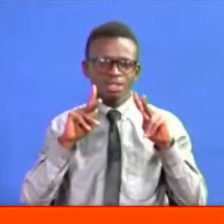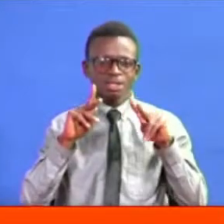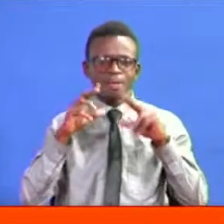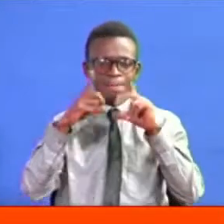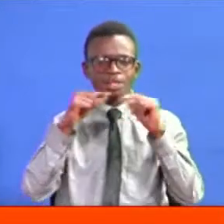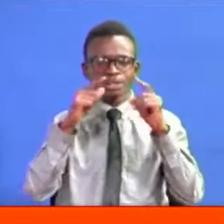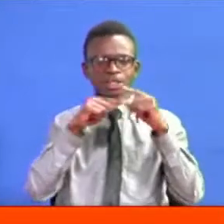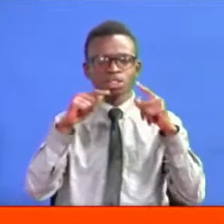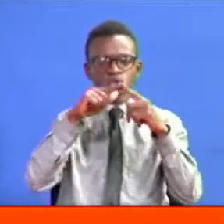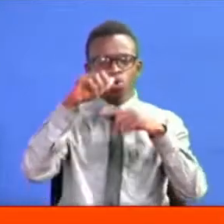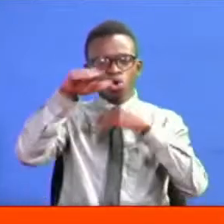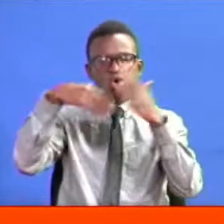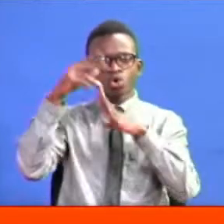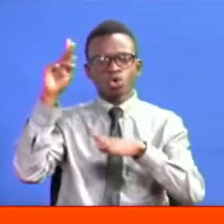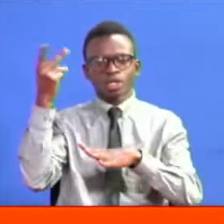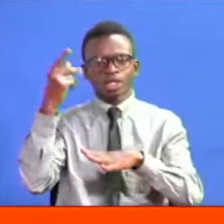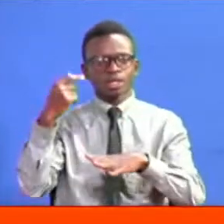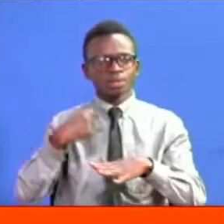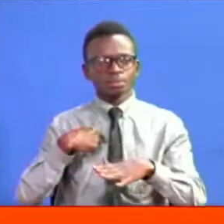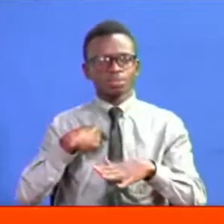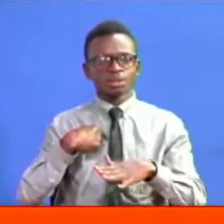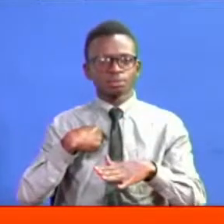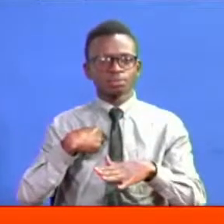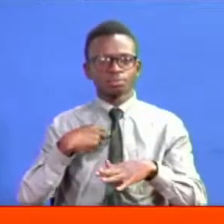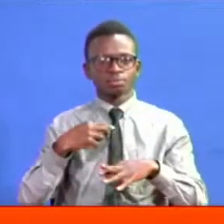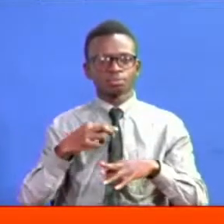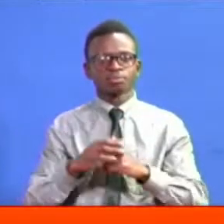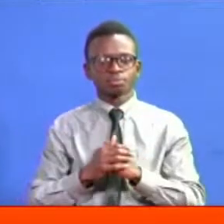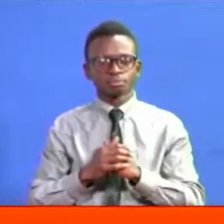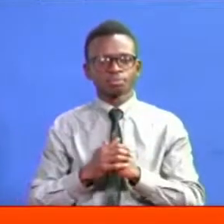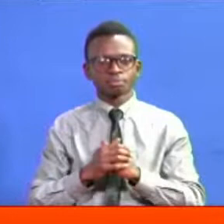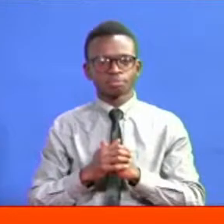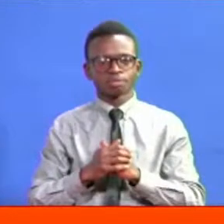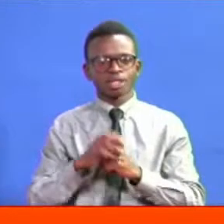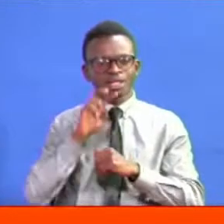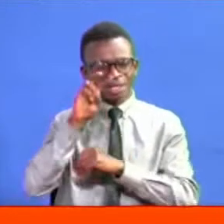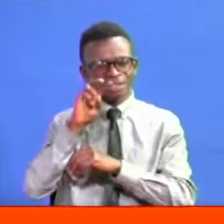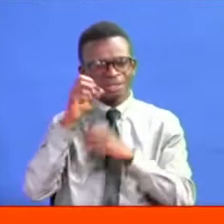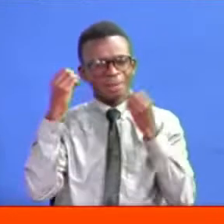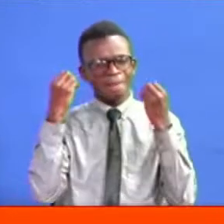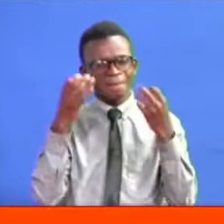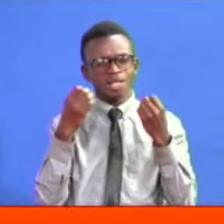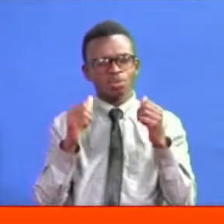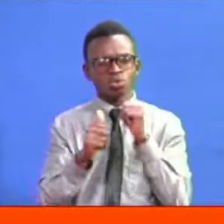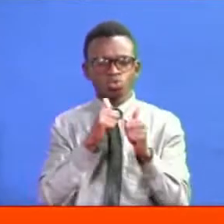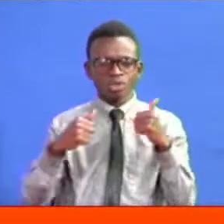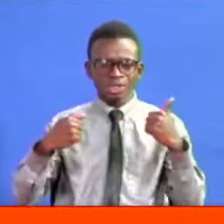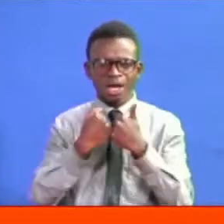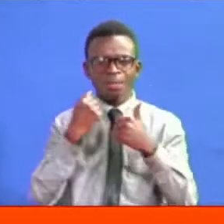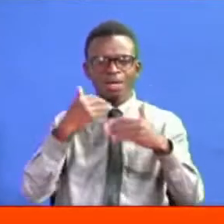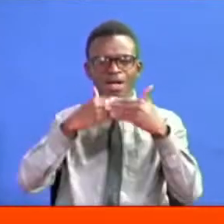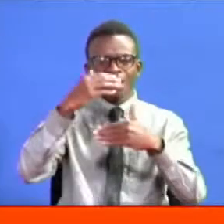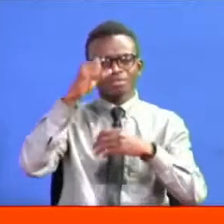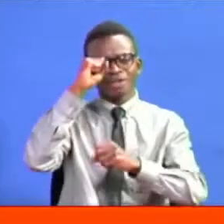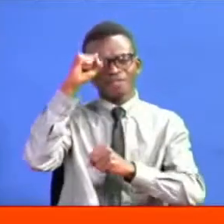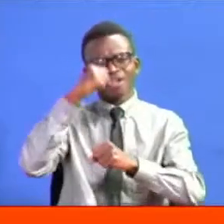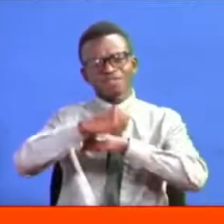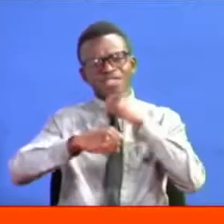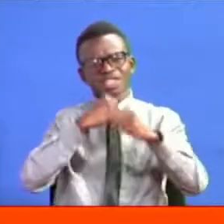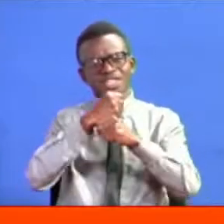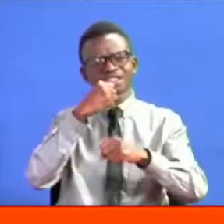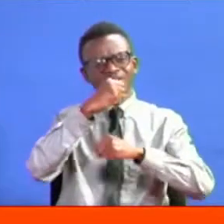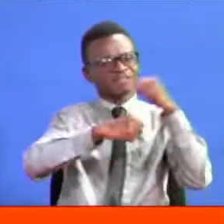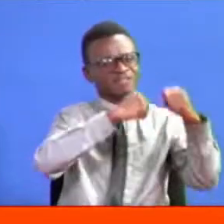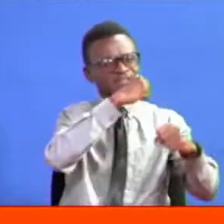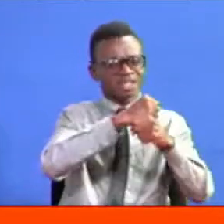la Kenya. Nikiwa mwanahabari, nimeshuhudia mengi ambayo yanatokea kila baada ya miaka mitano kwa sababu